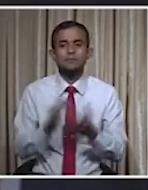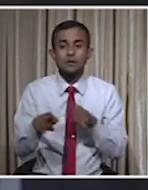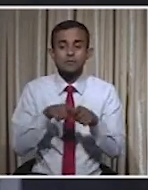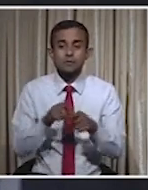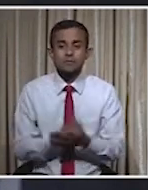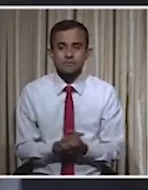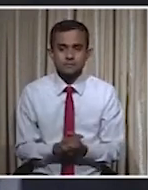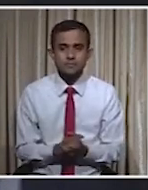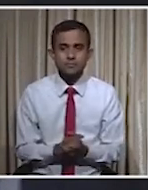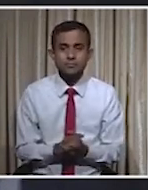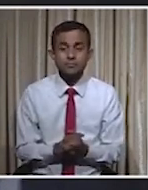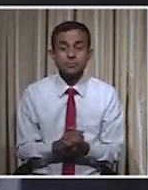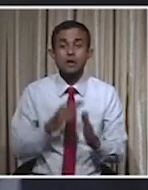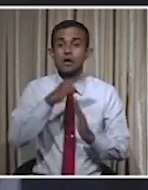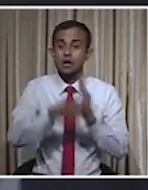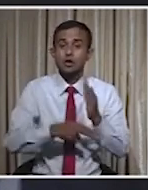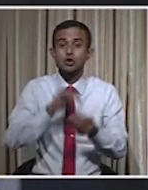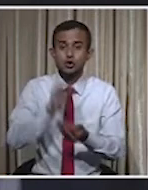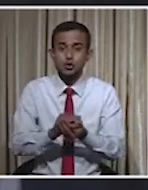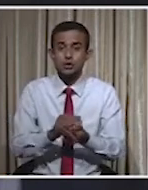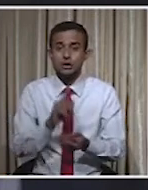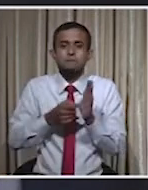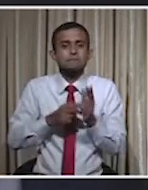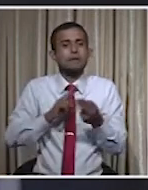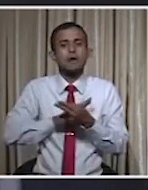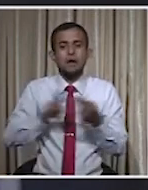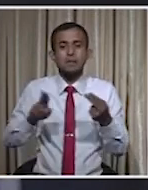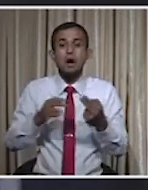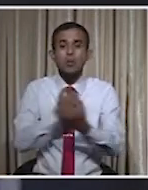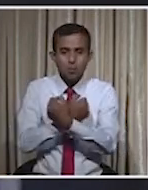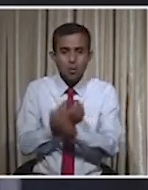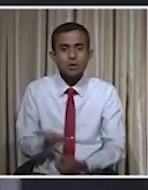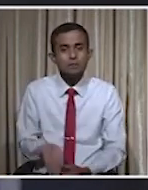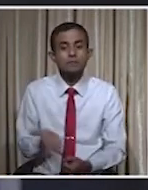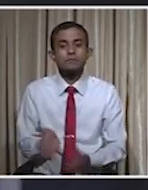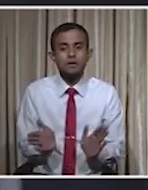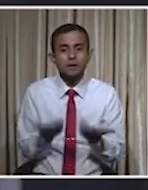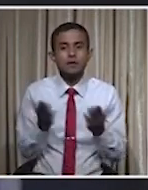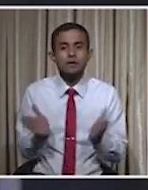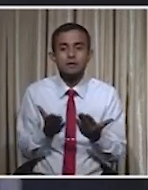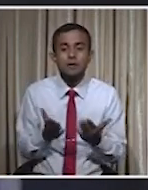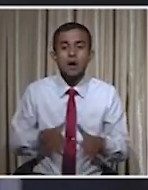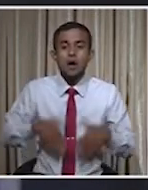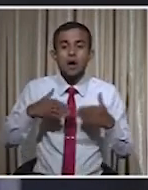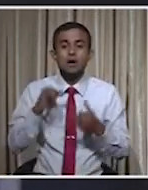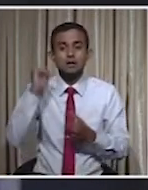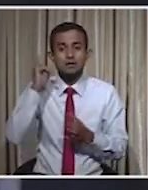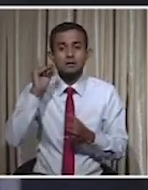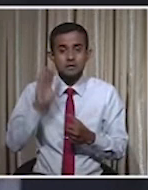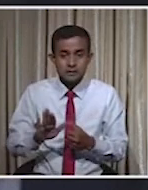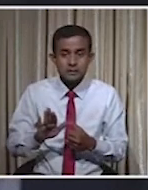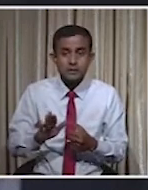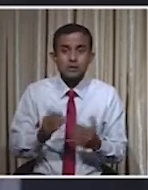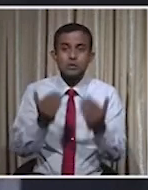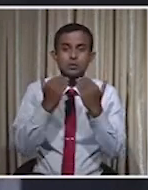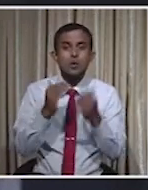තමයි ඇත්ත වශයෙන්ම ජාතික ආරක්ෂාව කියන එක අපි තහවුරු කරලා තියෙනවා. පොලිසිය විසින් කරන්නේ ඇත්ත වශයෙන්ම සෞඛ්‍ය බලධාරීන්ගේ යම්කිසි